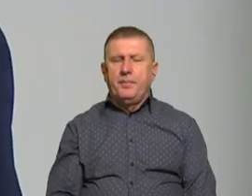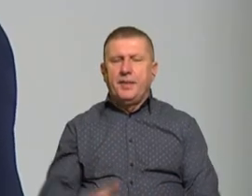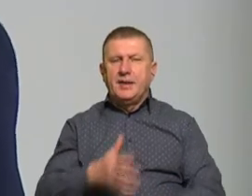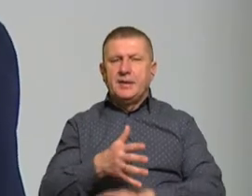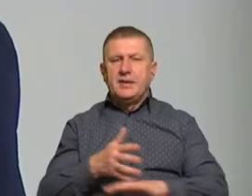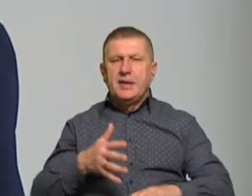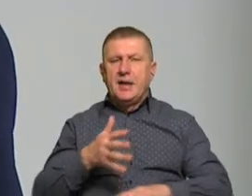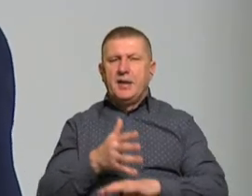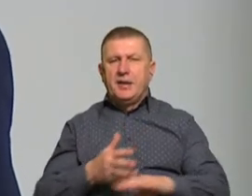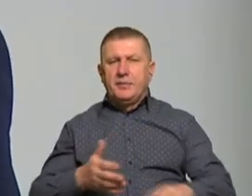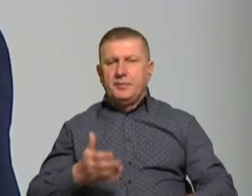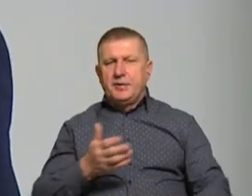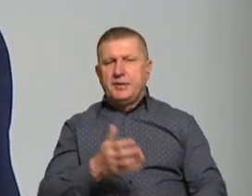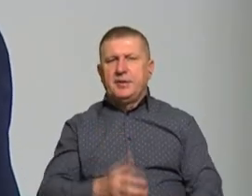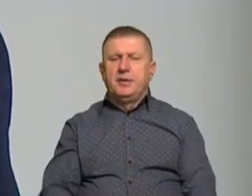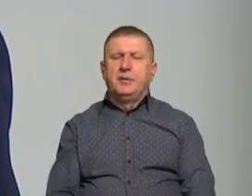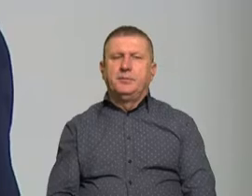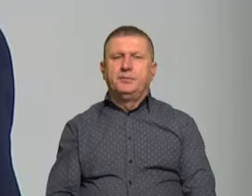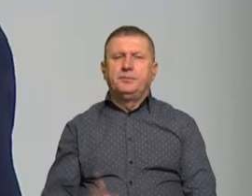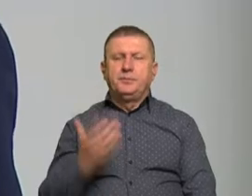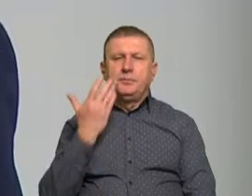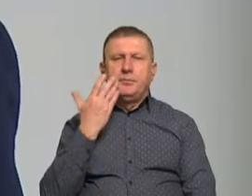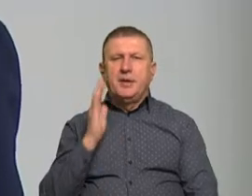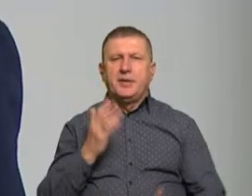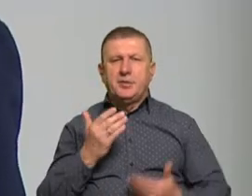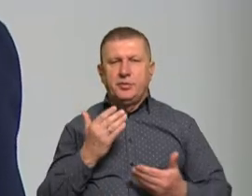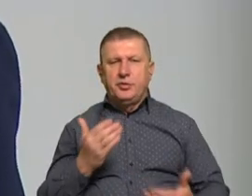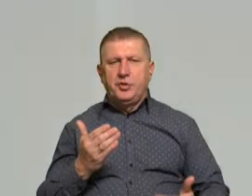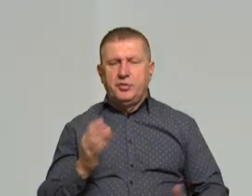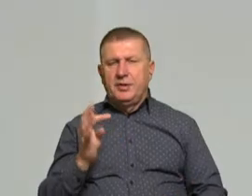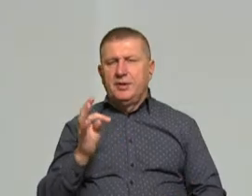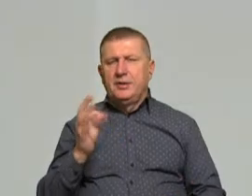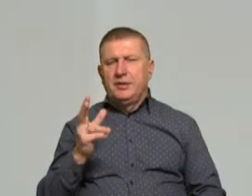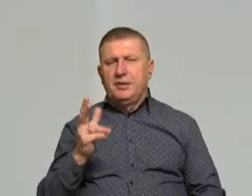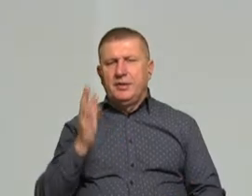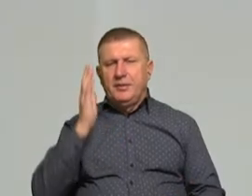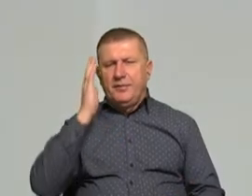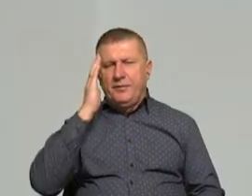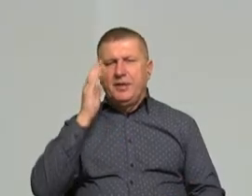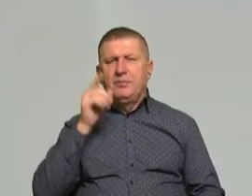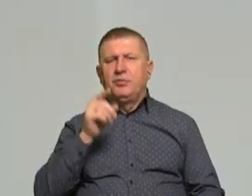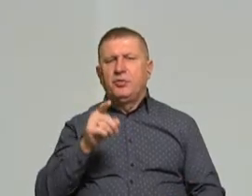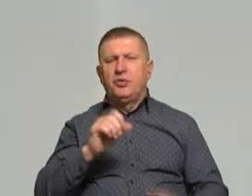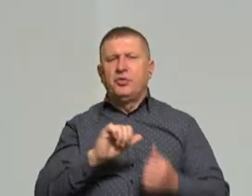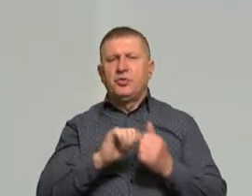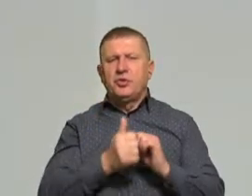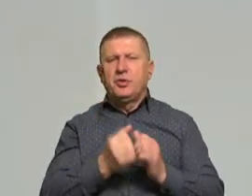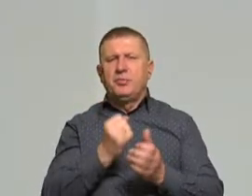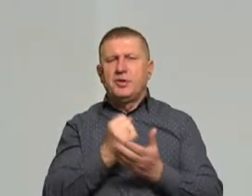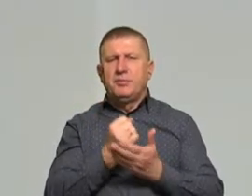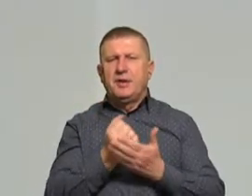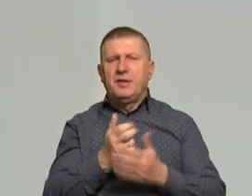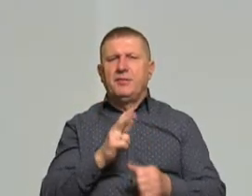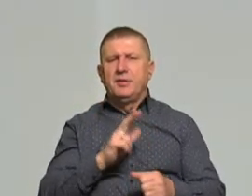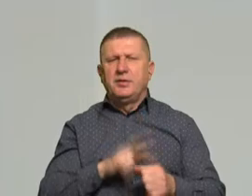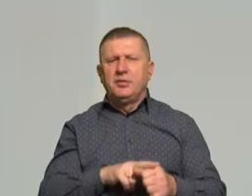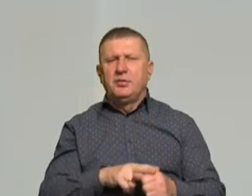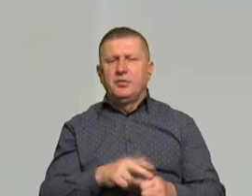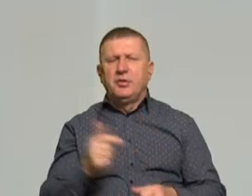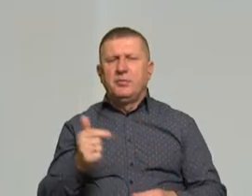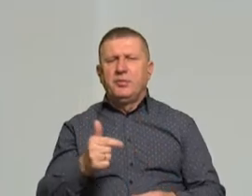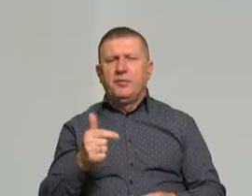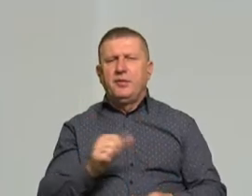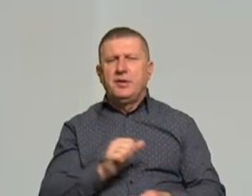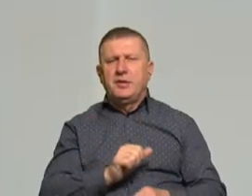Zaremska. Bardzo dziękuję. Tak, szanowni państwo, wiem, że to są kwestie, które będą musiały, powinny